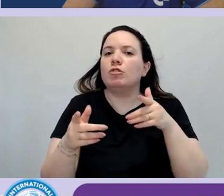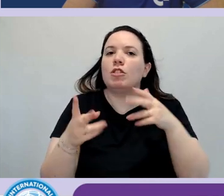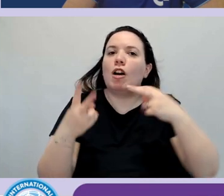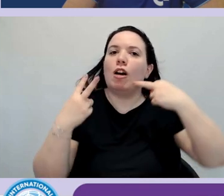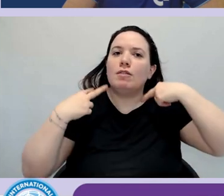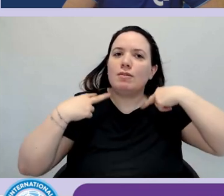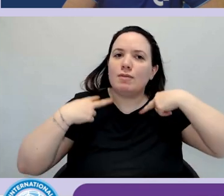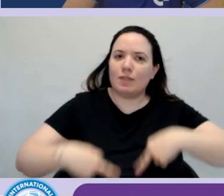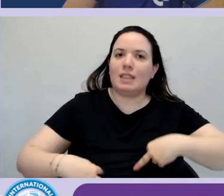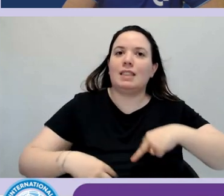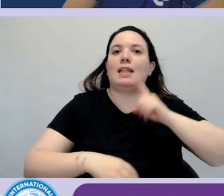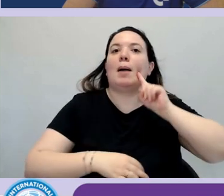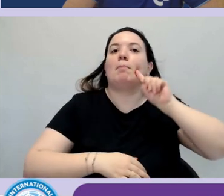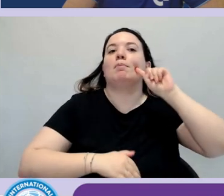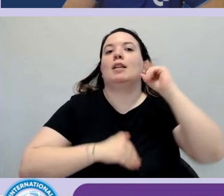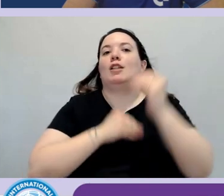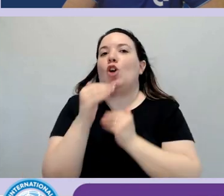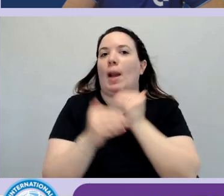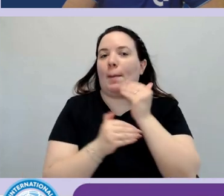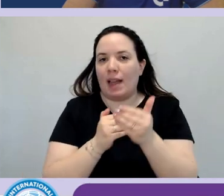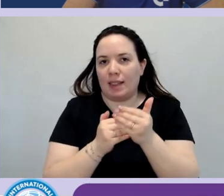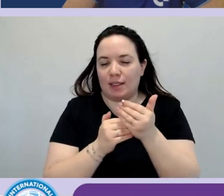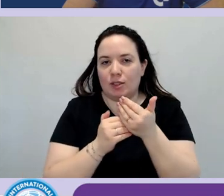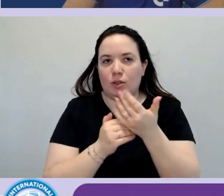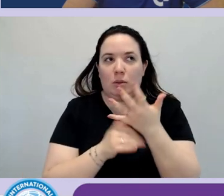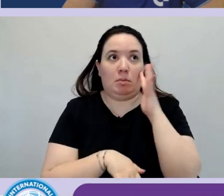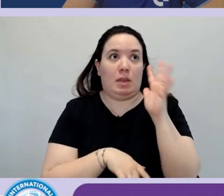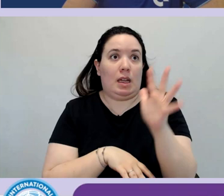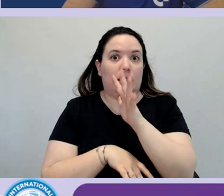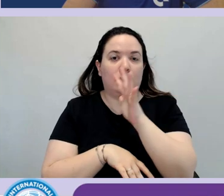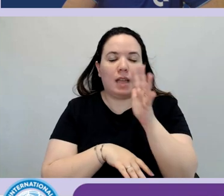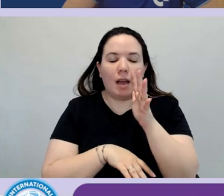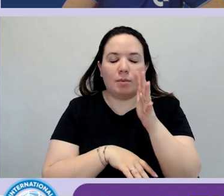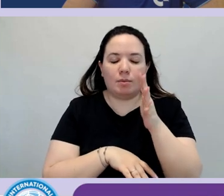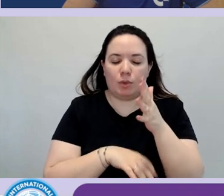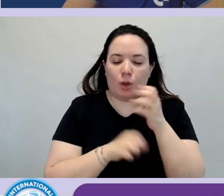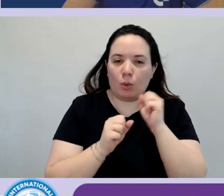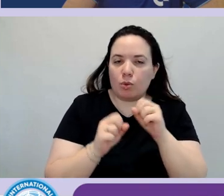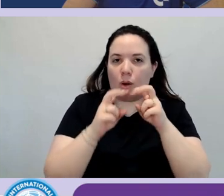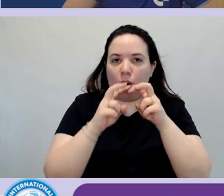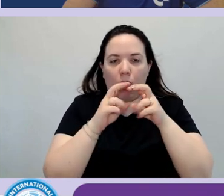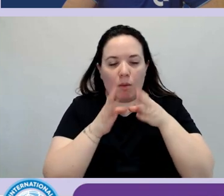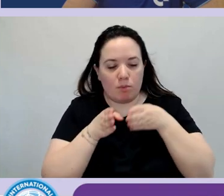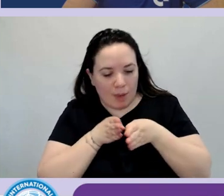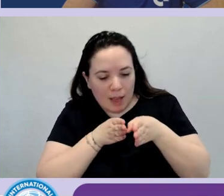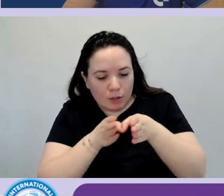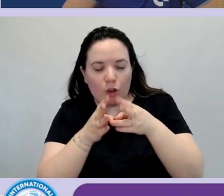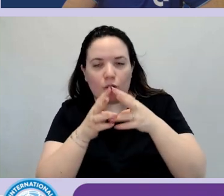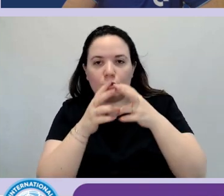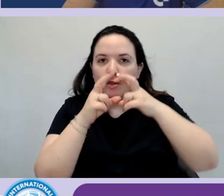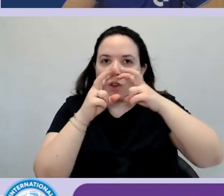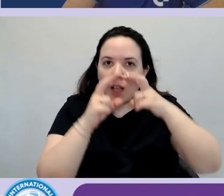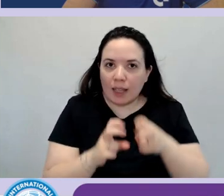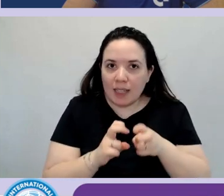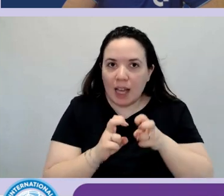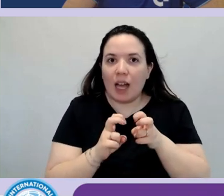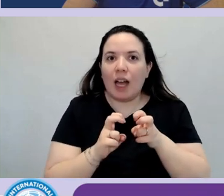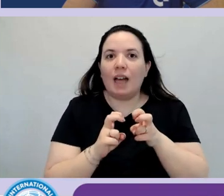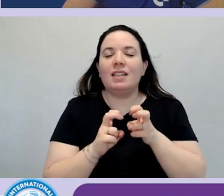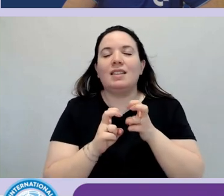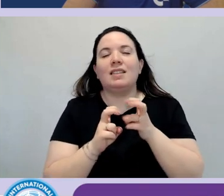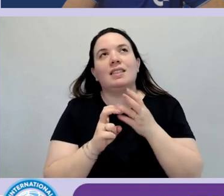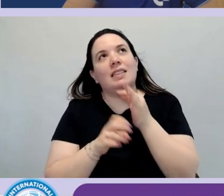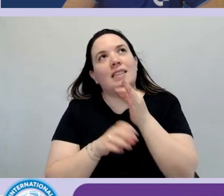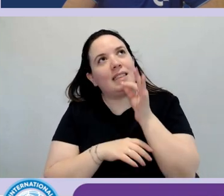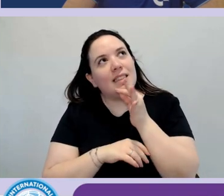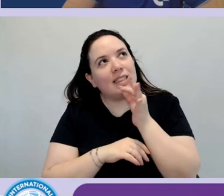la l'autonomia per ad esempio studiarsi un percorso per analizzarlo quindi non tanto